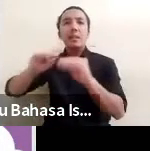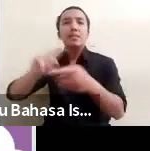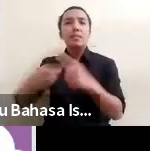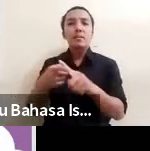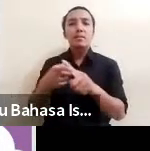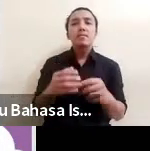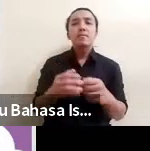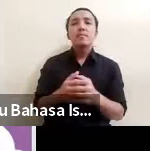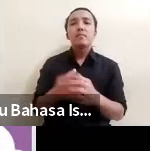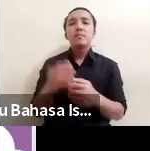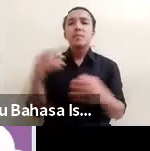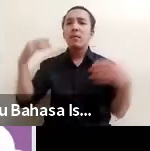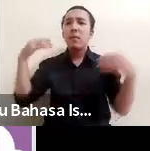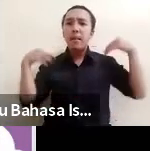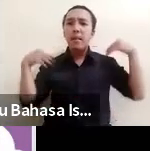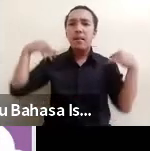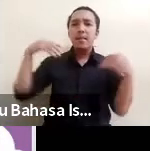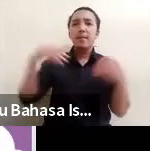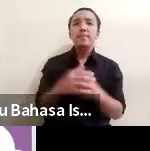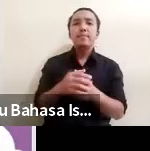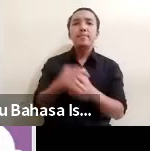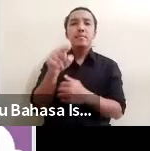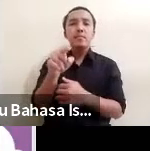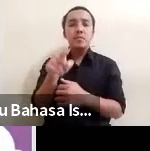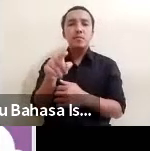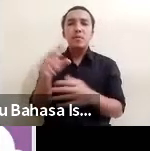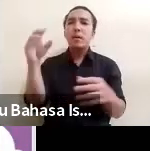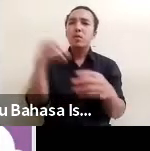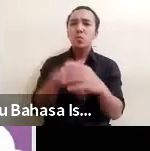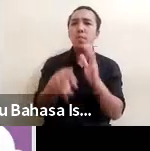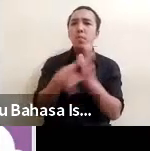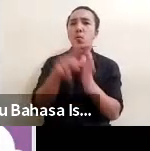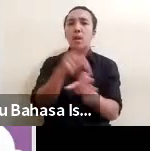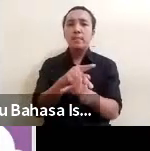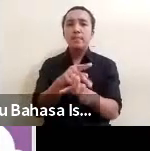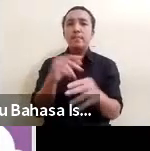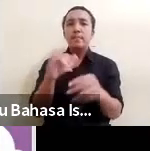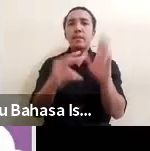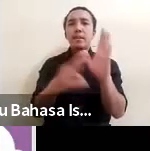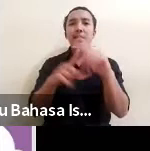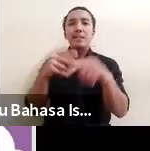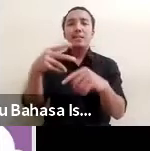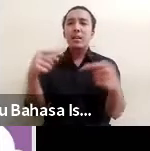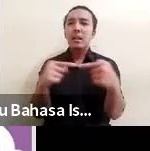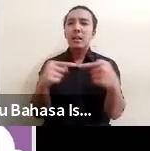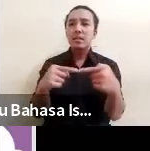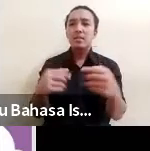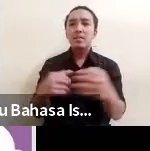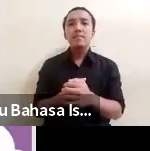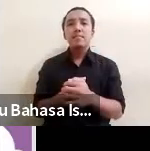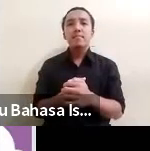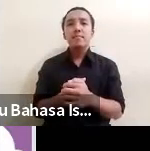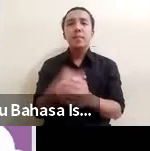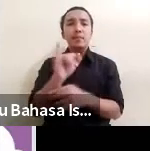integrasi program, Pak. Integrasi inklusi terintegrasi. Sehingga di Diknas coba anggarkan pelatihan untuk